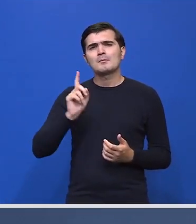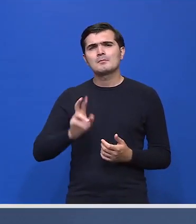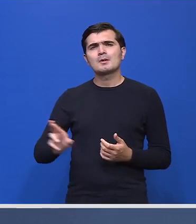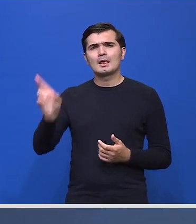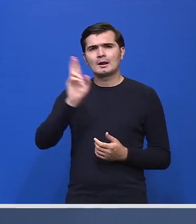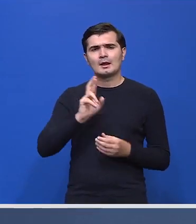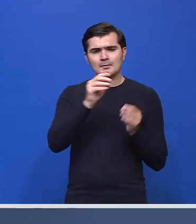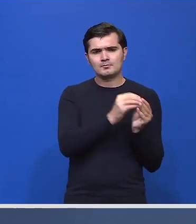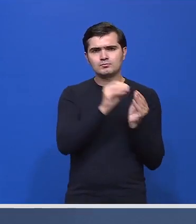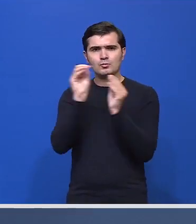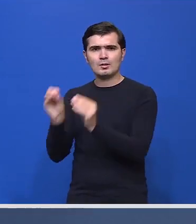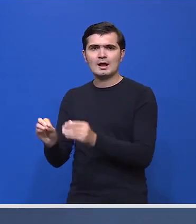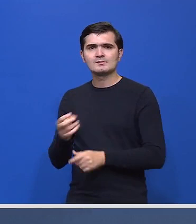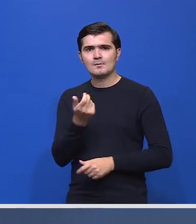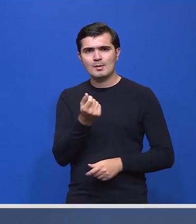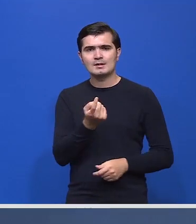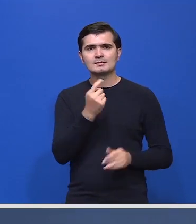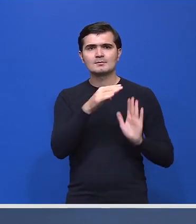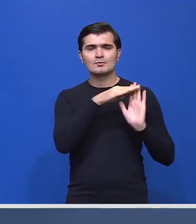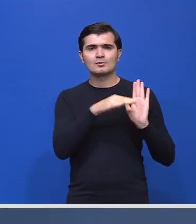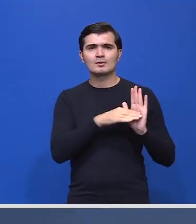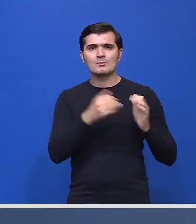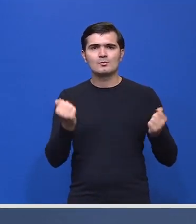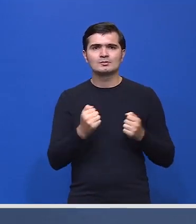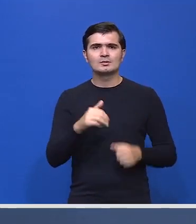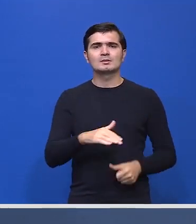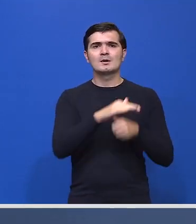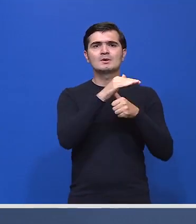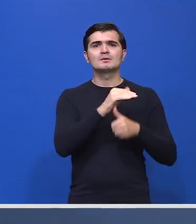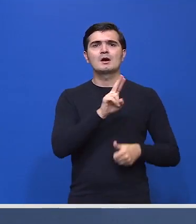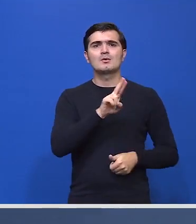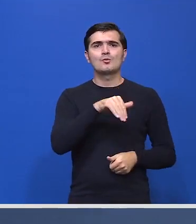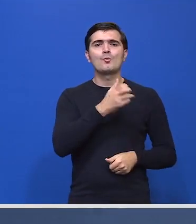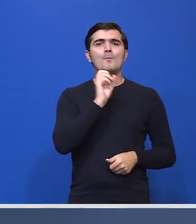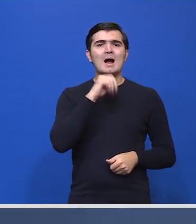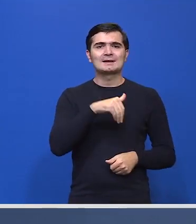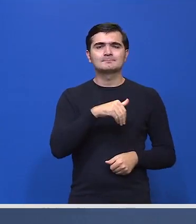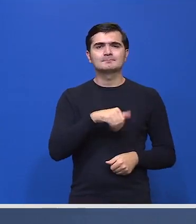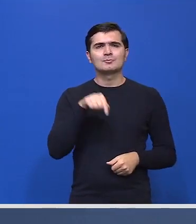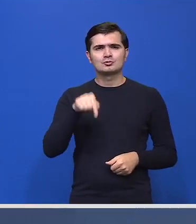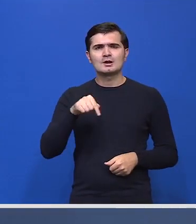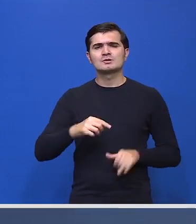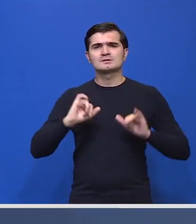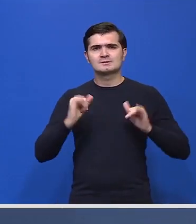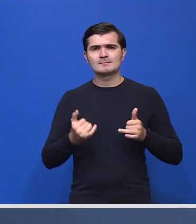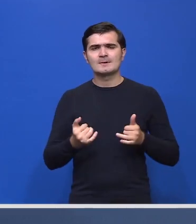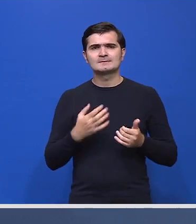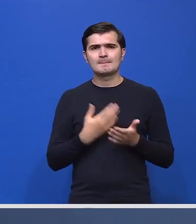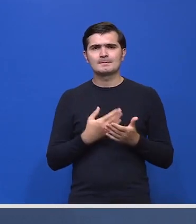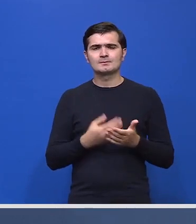acești bani din cadrul programului operațional Capital Uman, tot în acest context